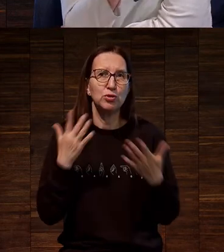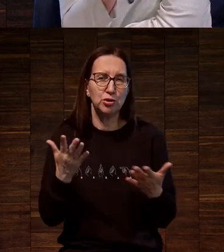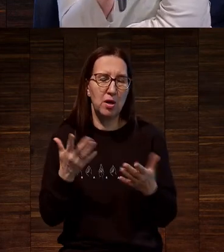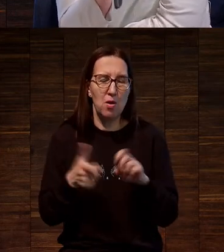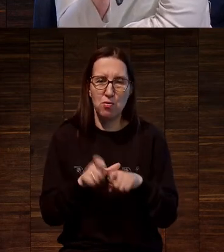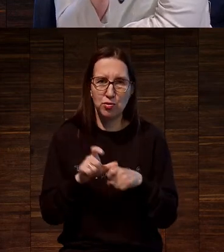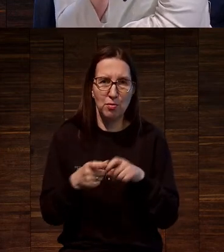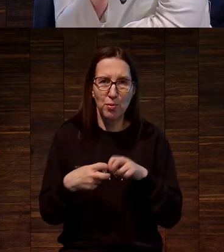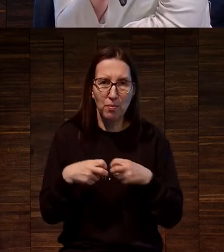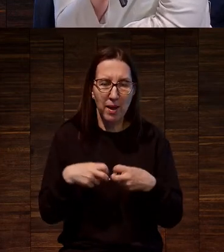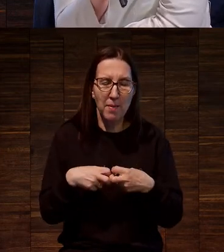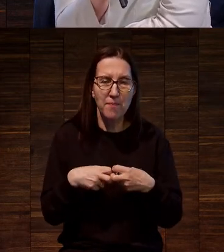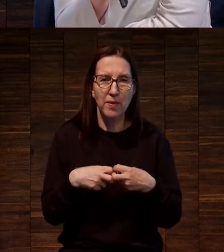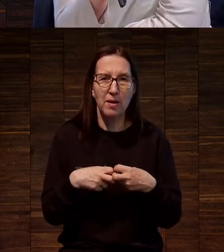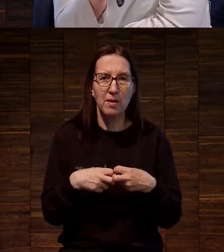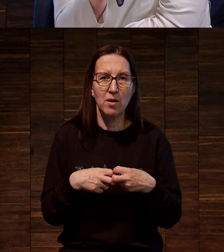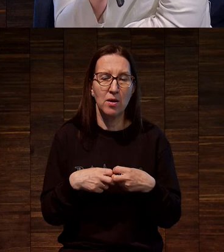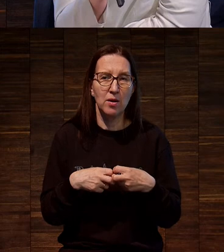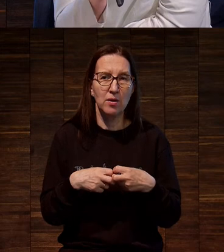проблема,